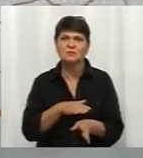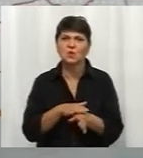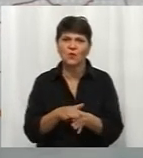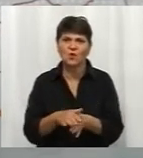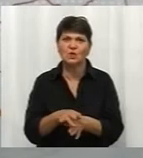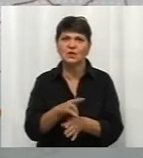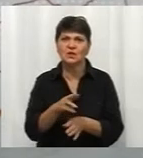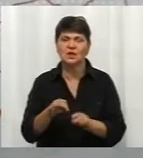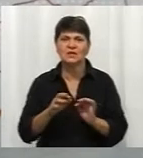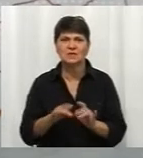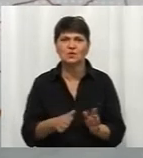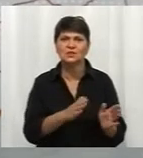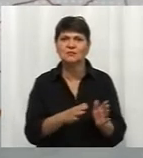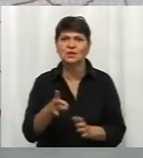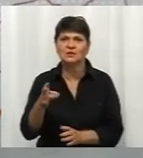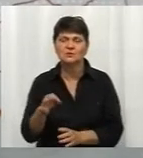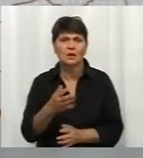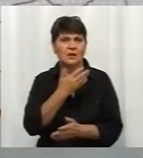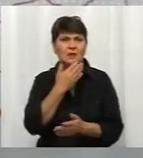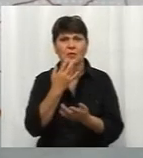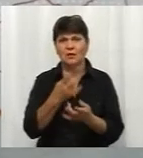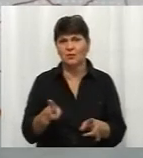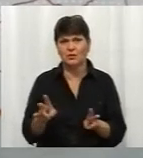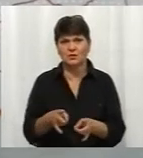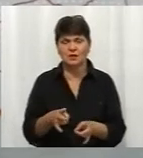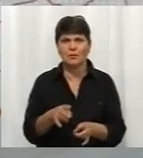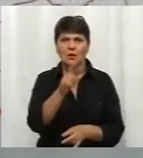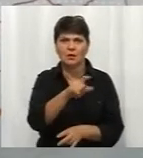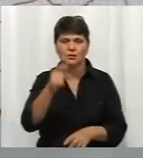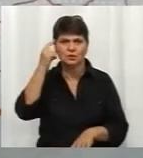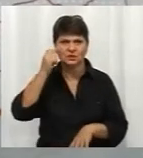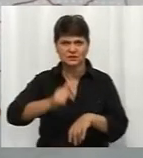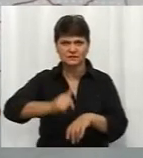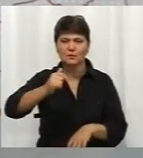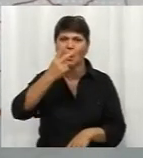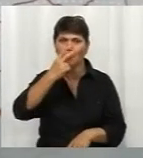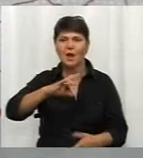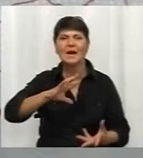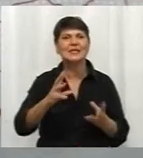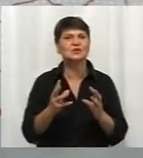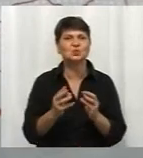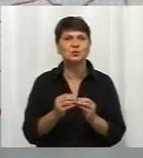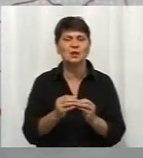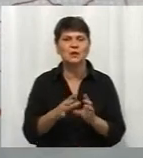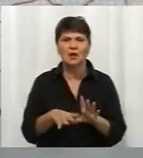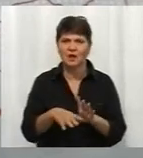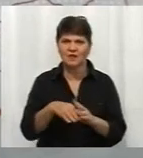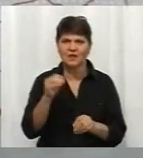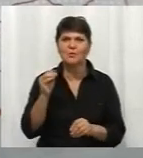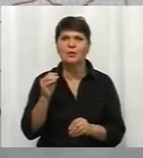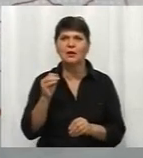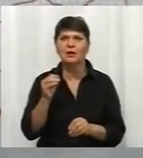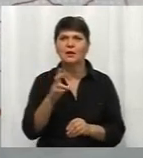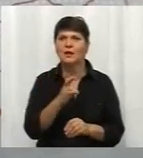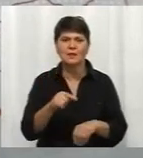заходи систематично, немає в цьому потреби, тому що у нас свідоме, і ми, як бачимо за результатами, ми вибрали не